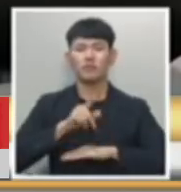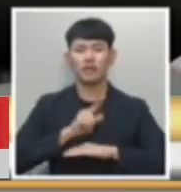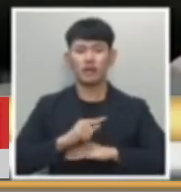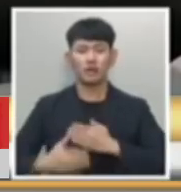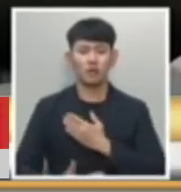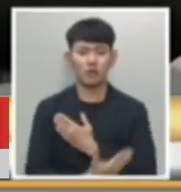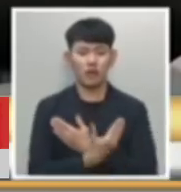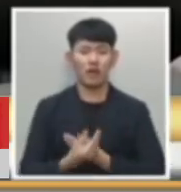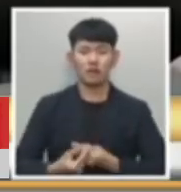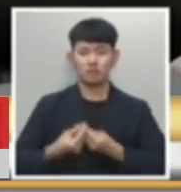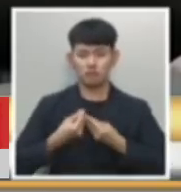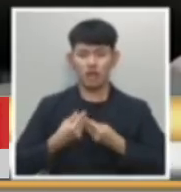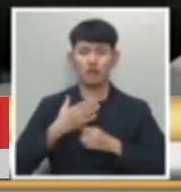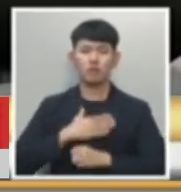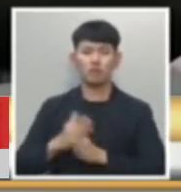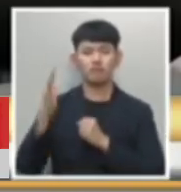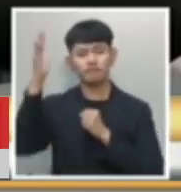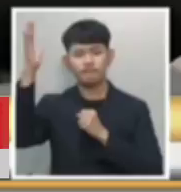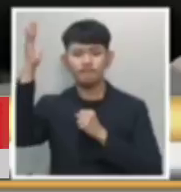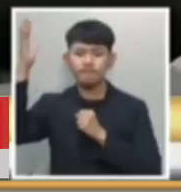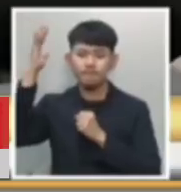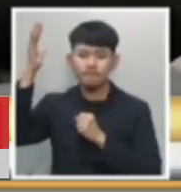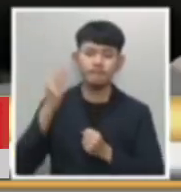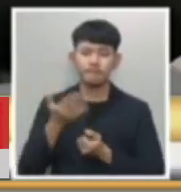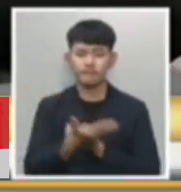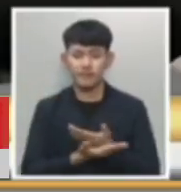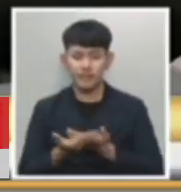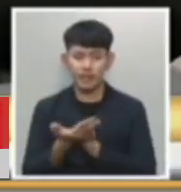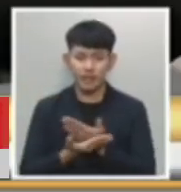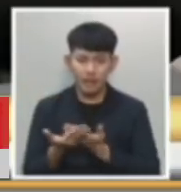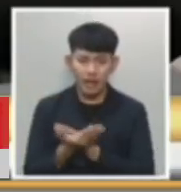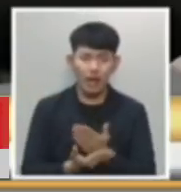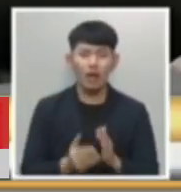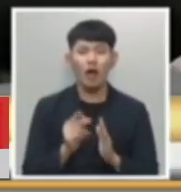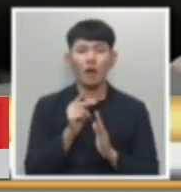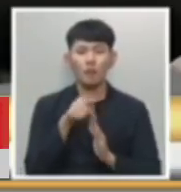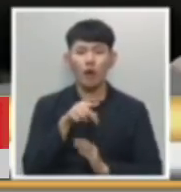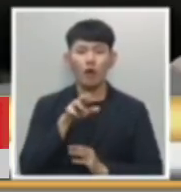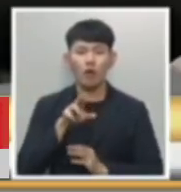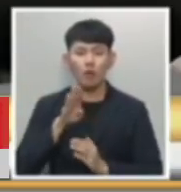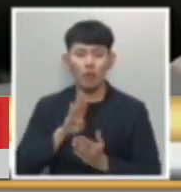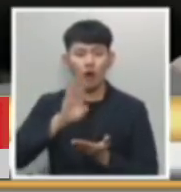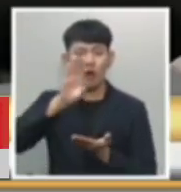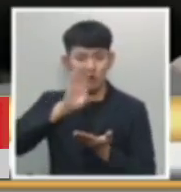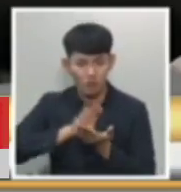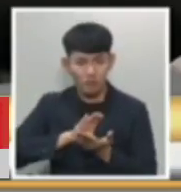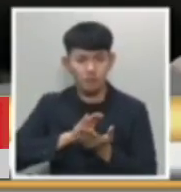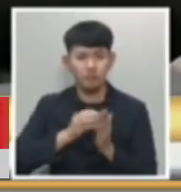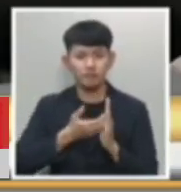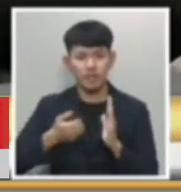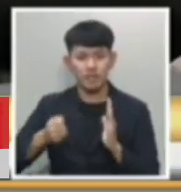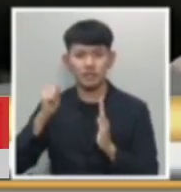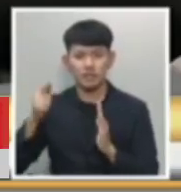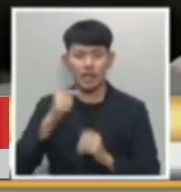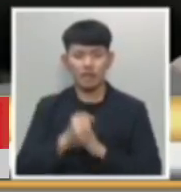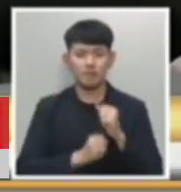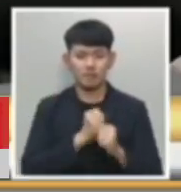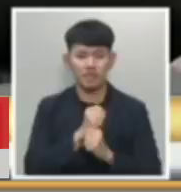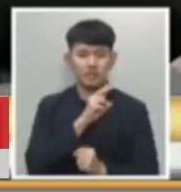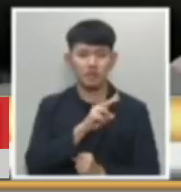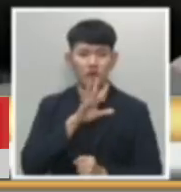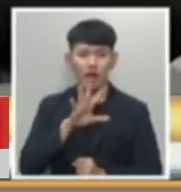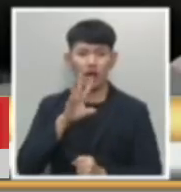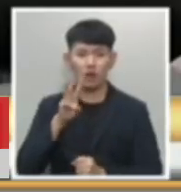ได้อภิปรายเพื่อพิจารณาร่างพระราชบัญญัติงบประมาณรายจ่ายประจำปีงบประมาณพ.ศ